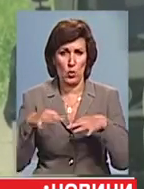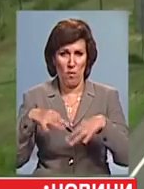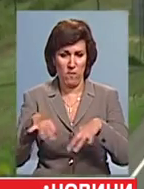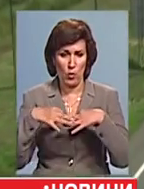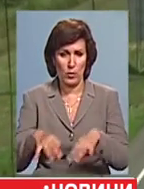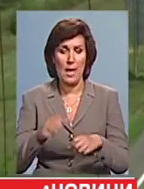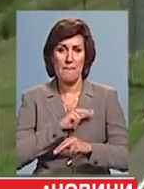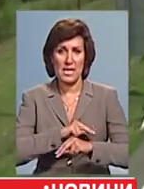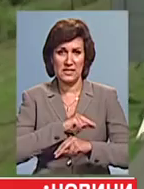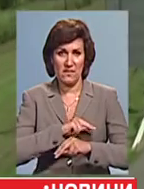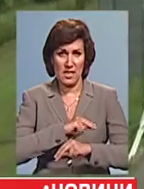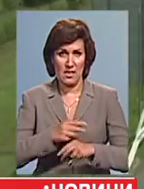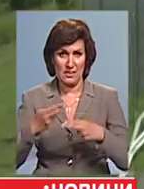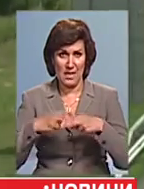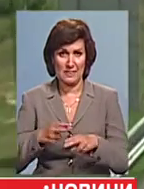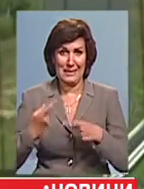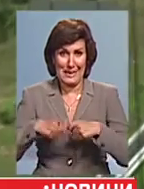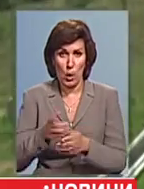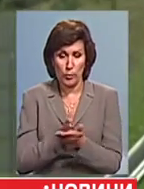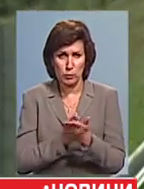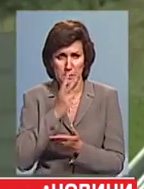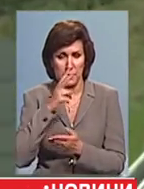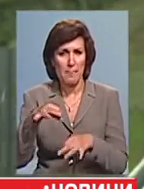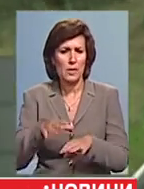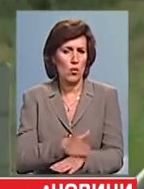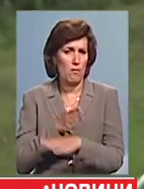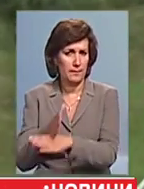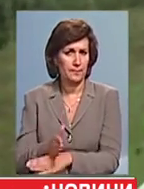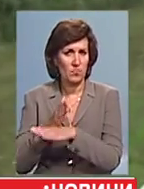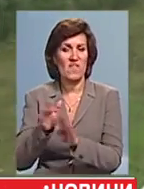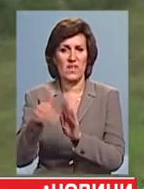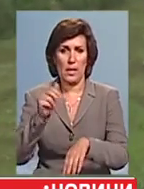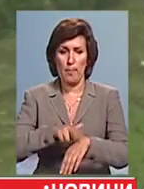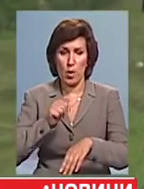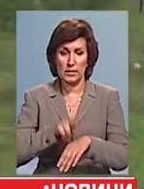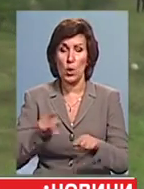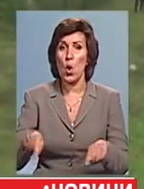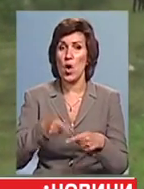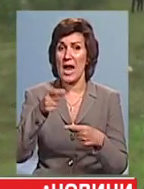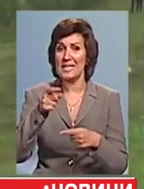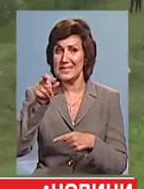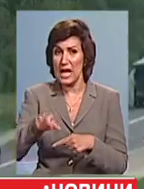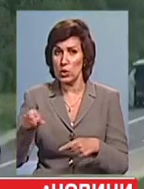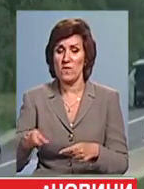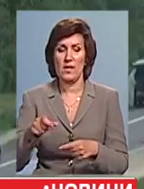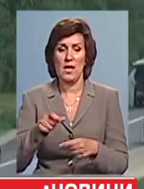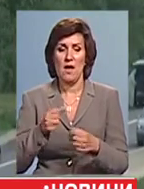станції техобслуговування помітили, що машина довго стоїть на узбіччі, і викликали поліцію. Організаторів рейсу та